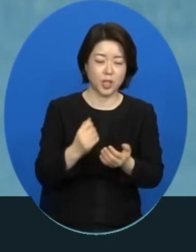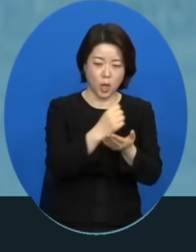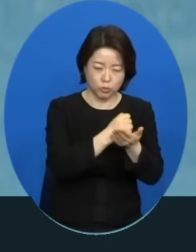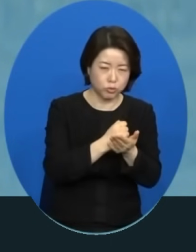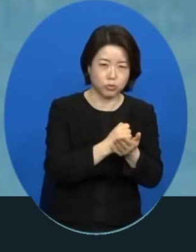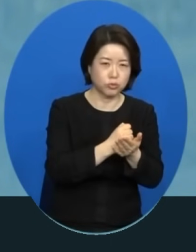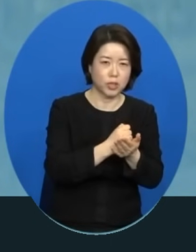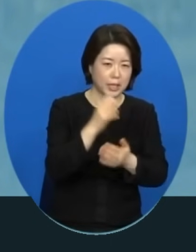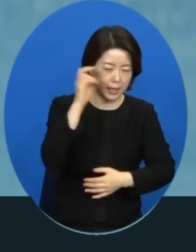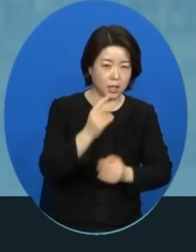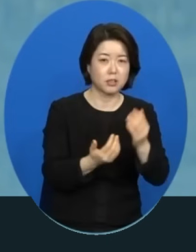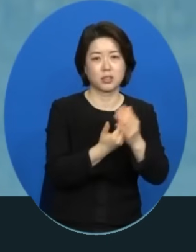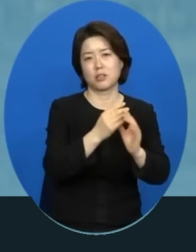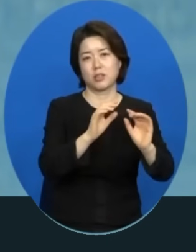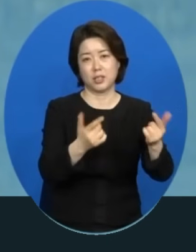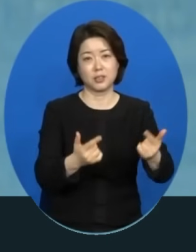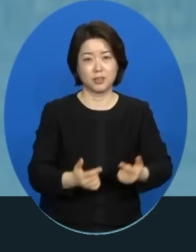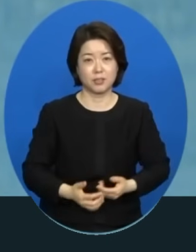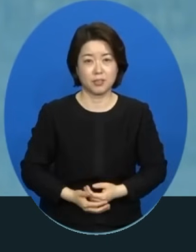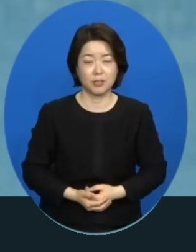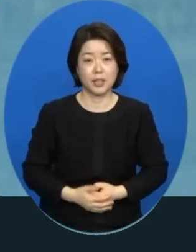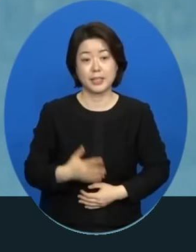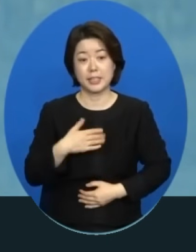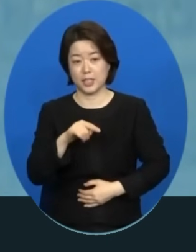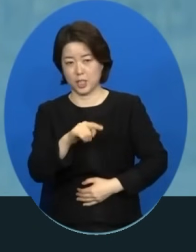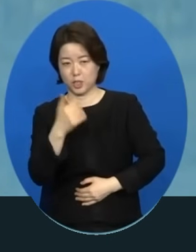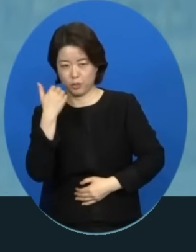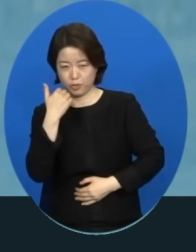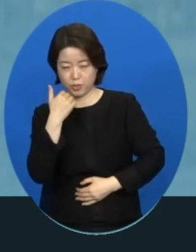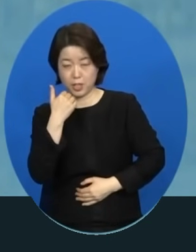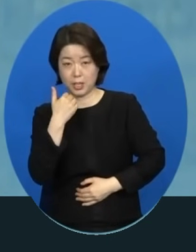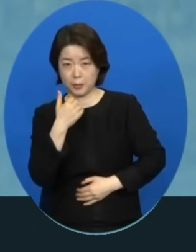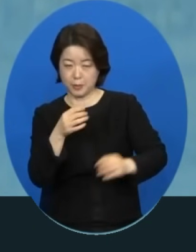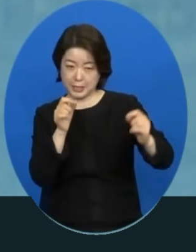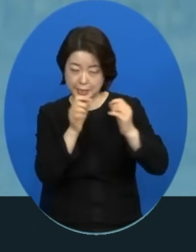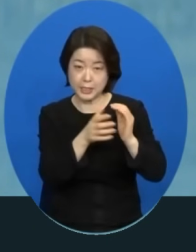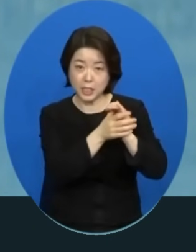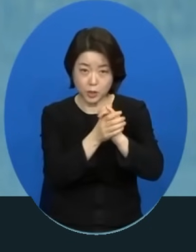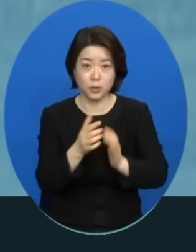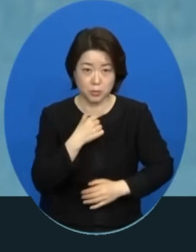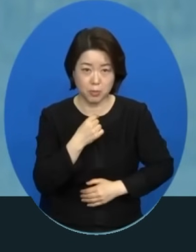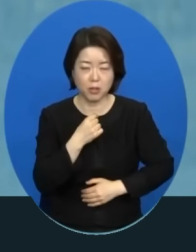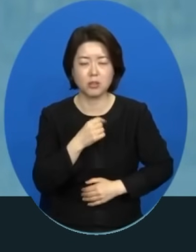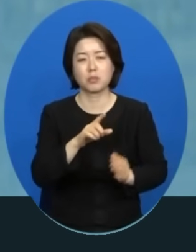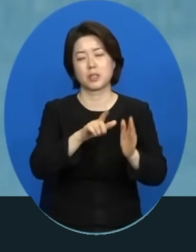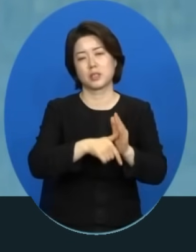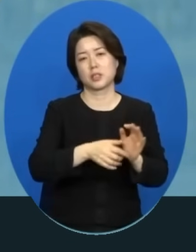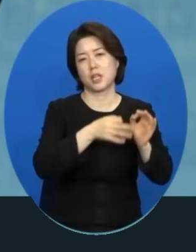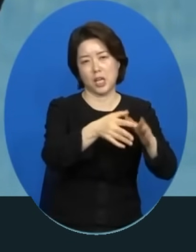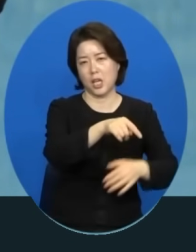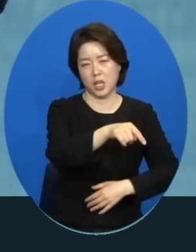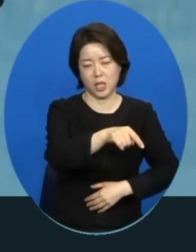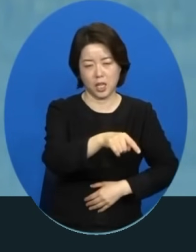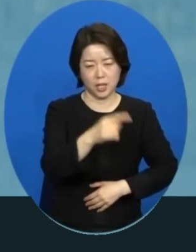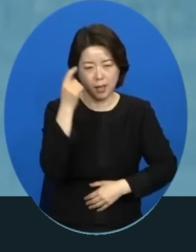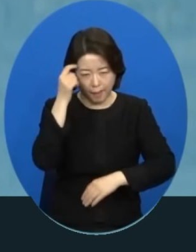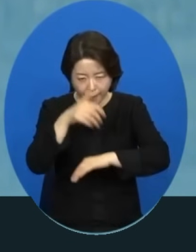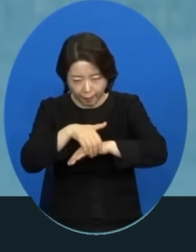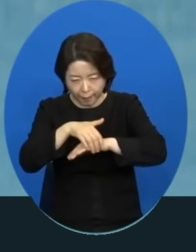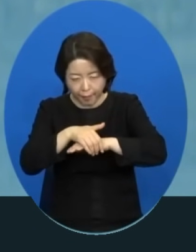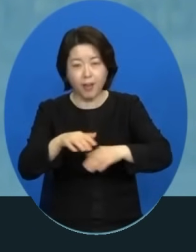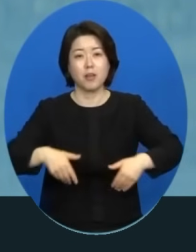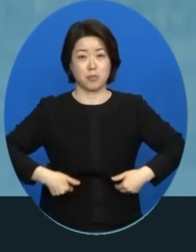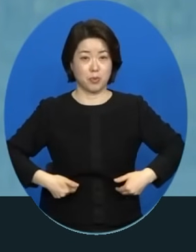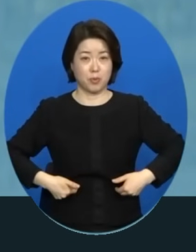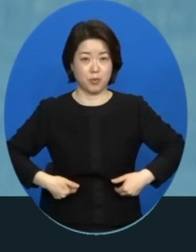않습니다. 내가 누군가와의 관계를 맺고 싶으면요, 시간을 투자해야 되고 의도적으로 계획해야 됩니다. 시간을